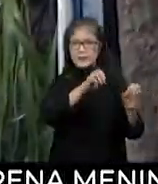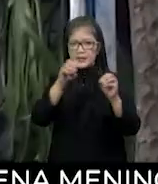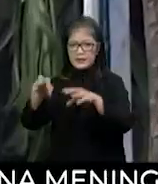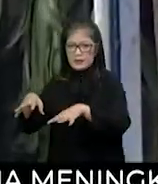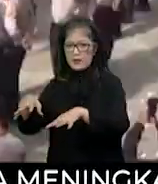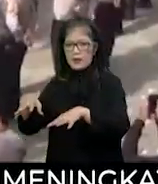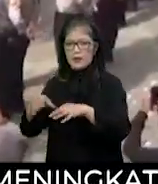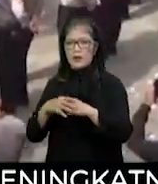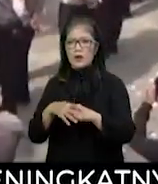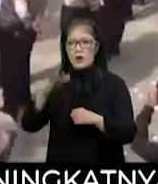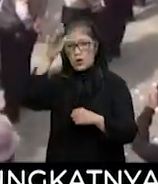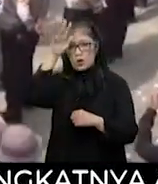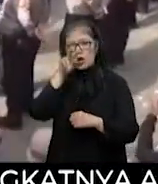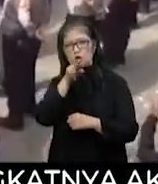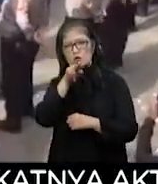tanpa penonton.